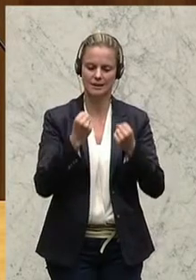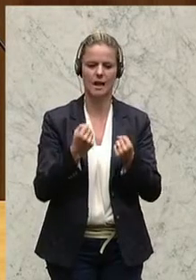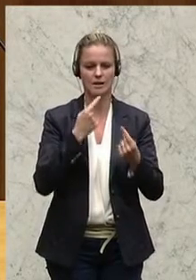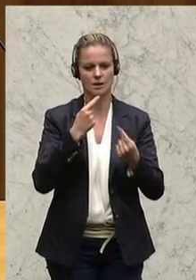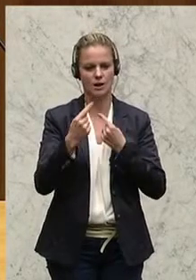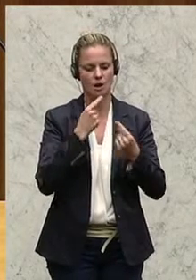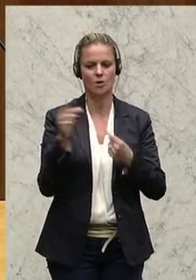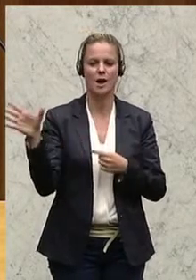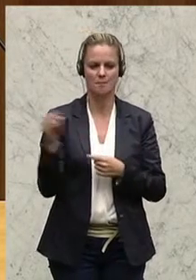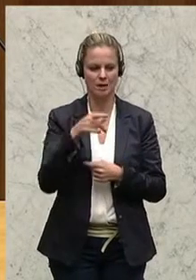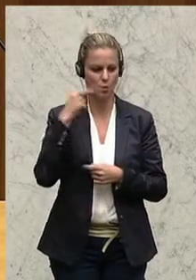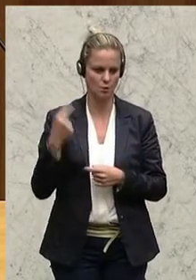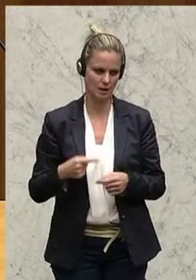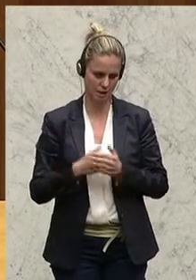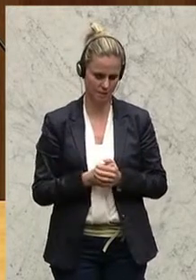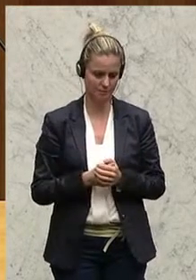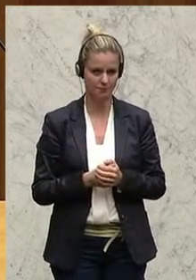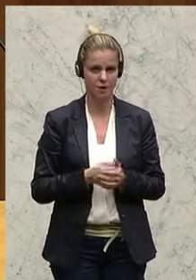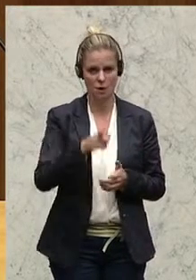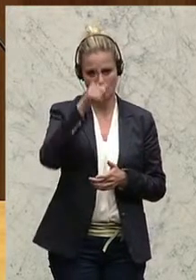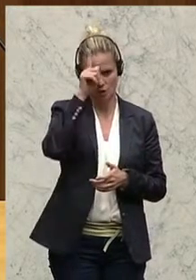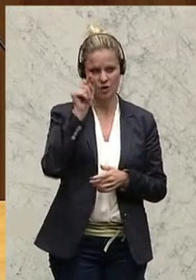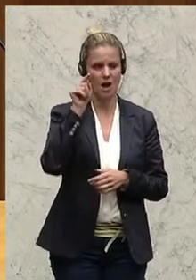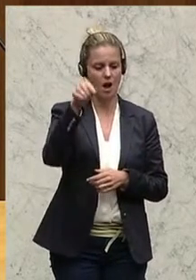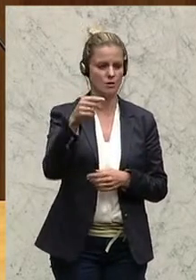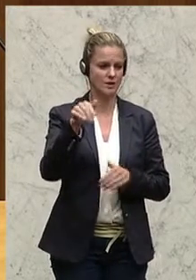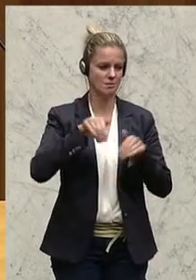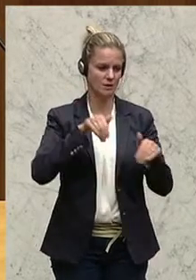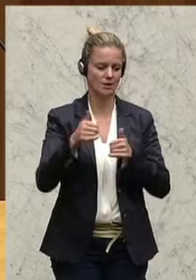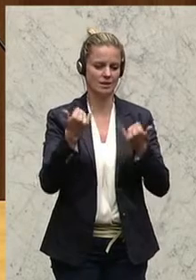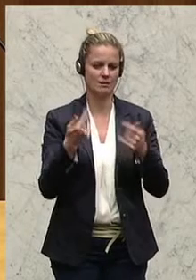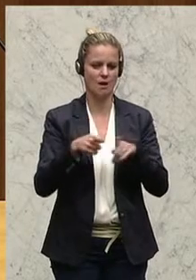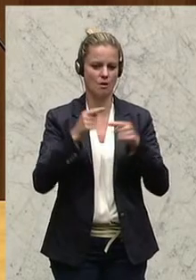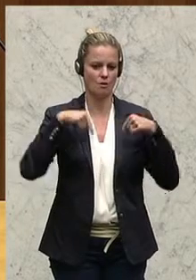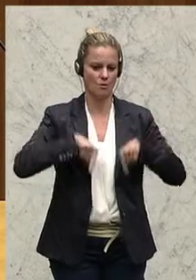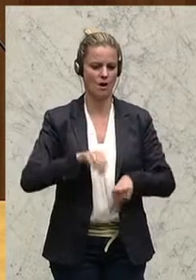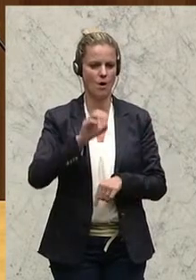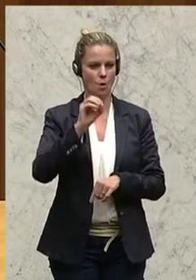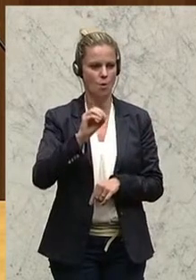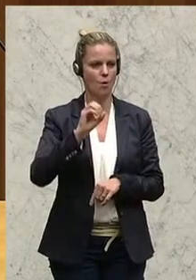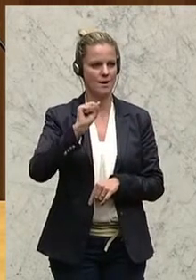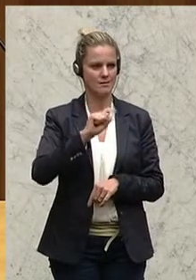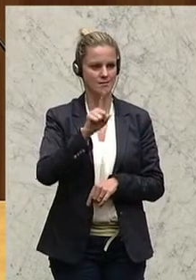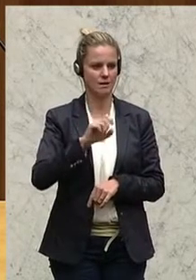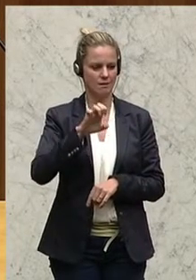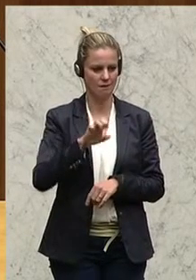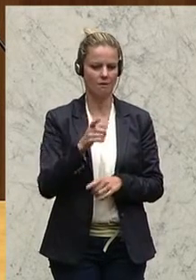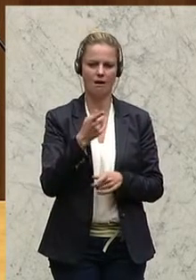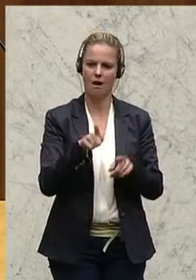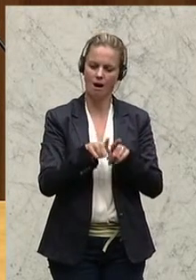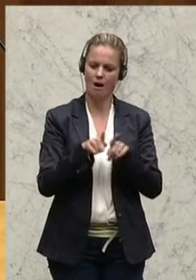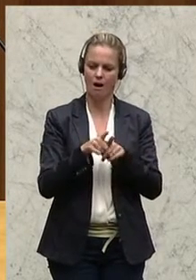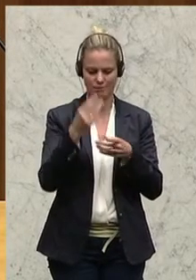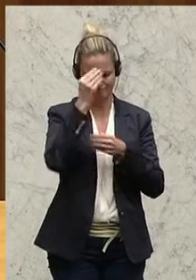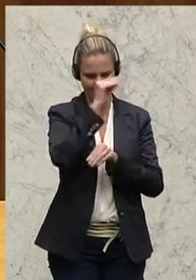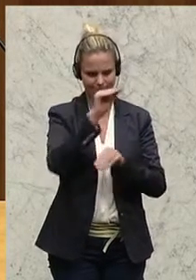kommen müssen. Und der deutsche Außenminister und derzeitige Vorsitzende der OSZE hat im August angekündigt, genau